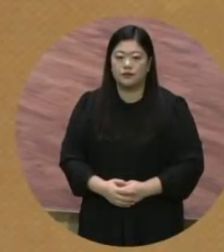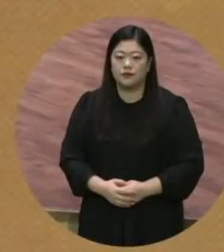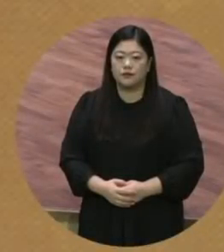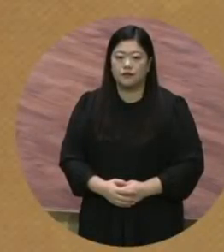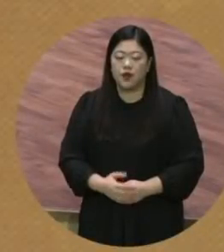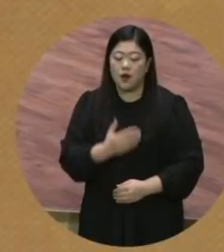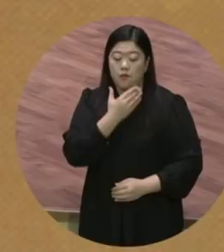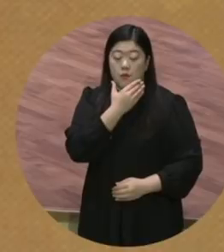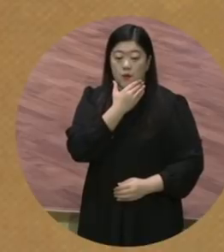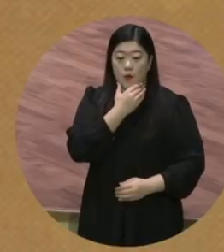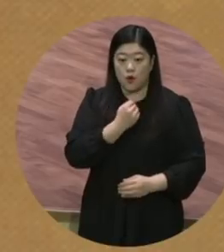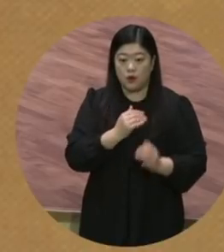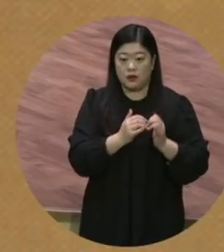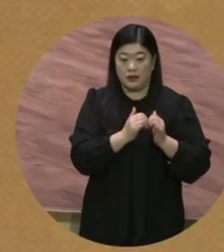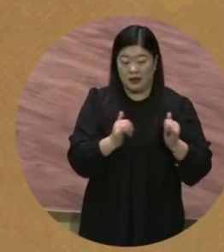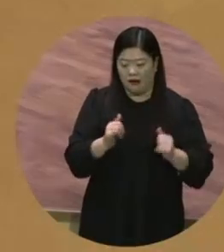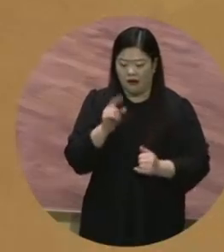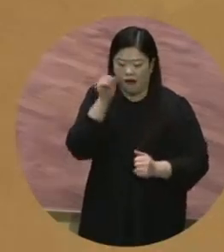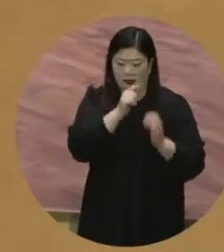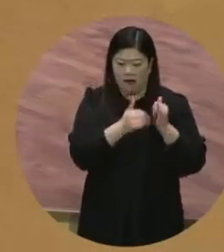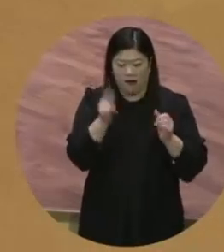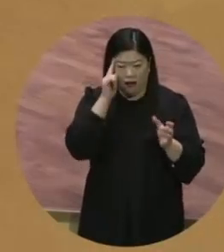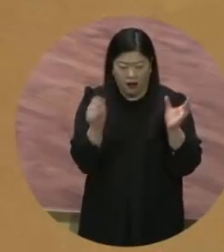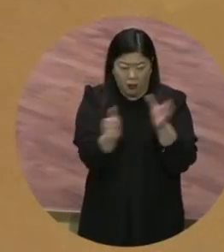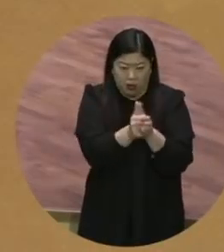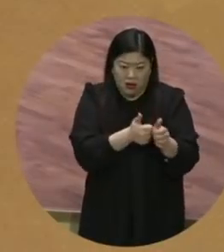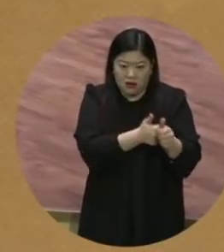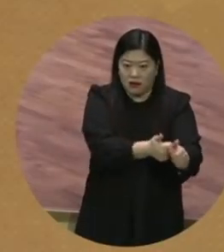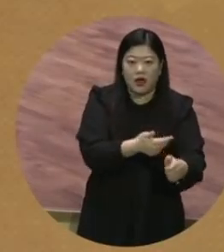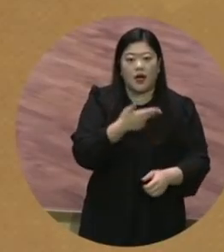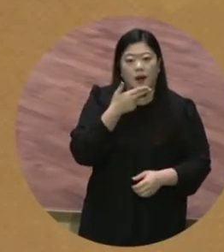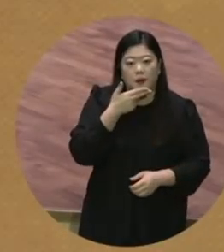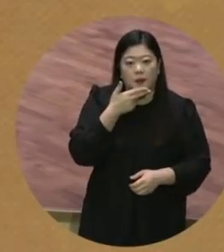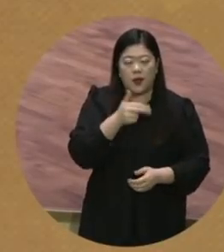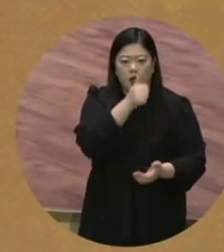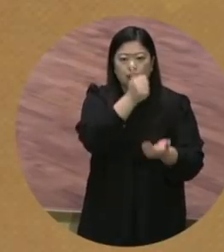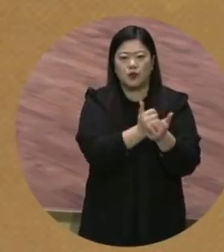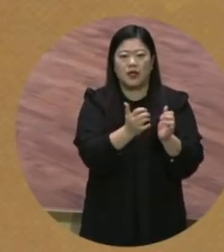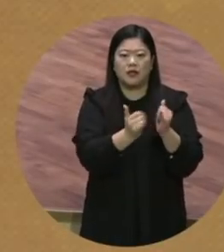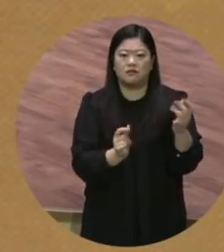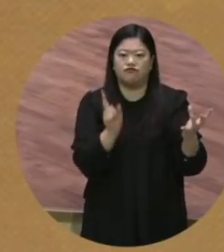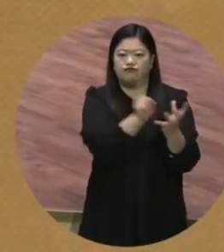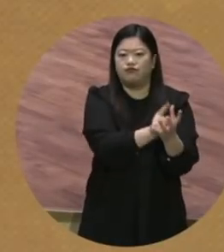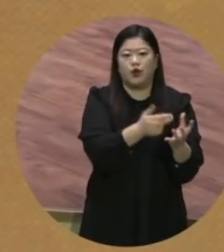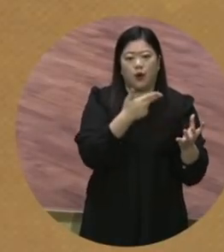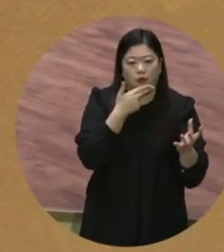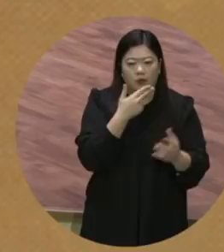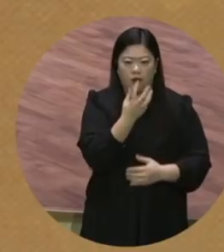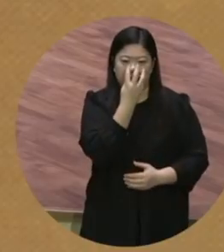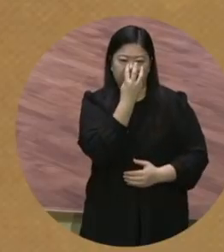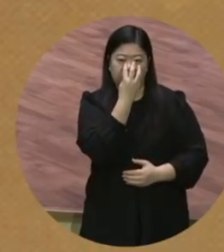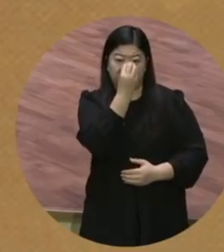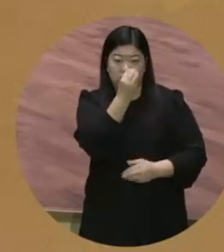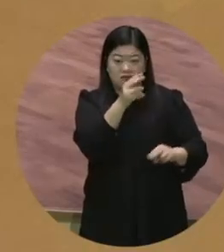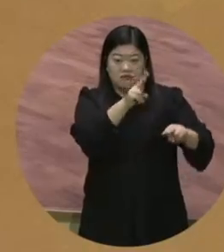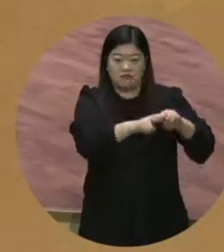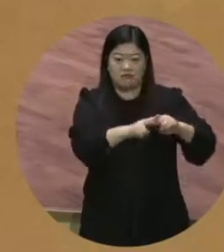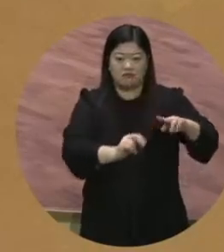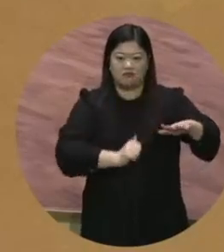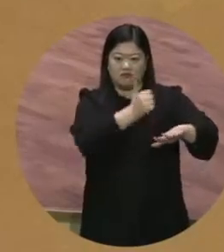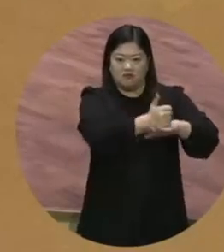복 있는 사람은 악인들의 꾀를 따르지 아니하며 죄인들의 길에 서지 아니하며